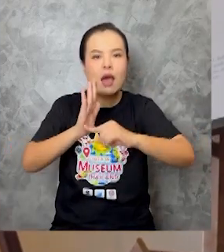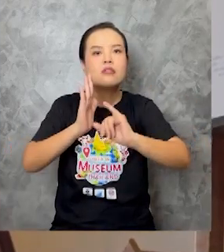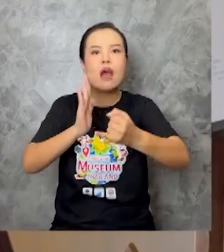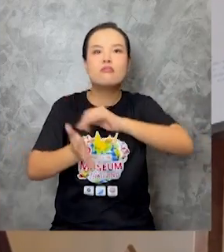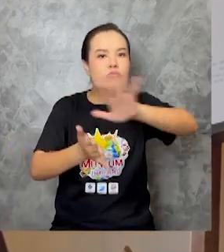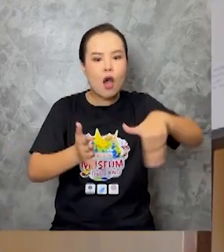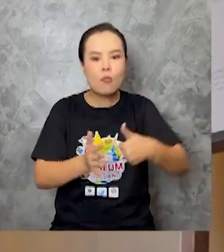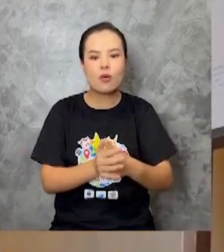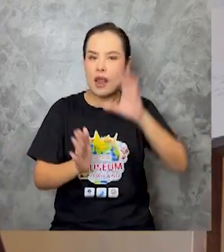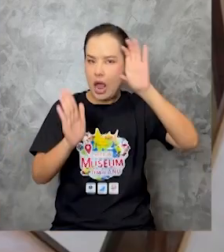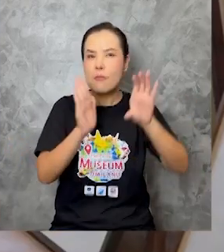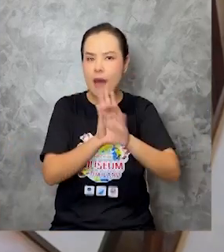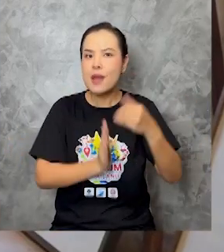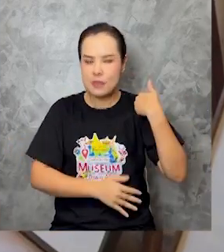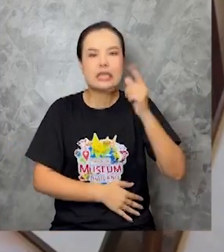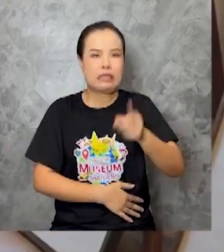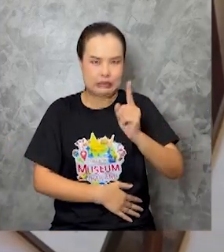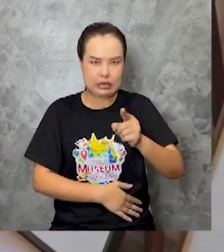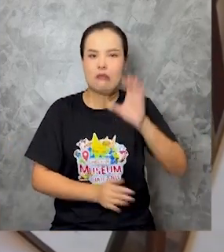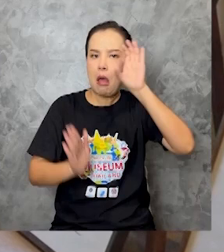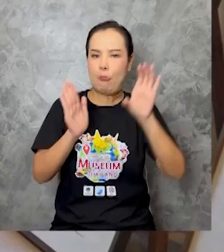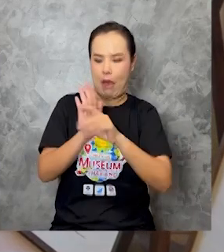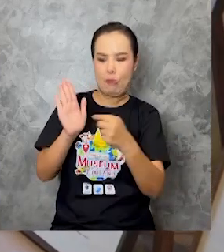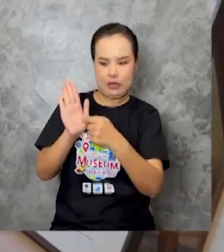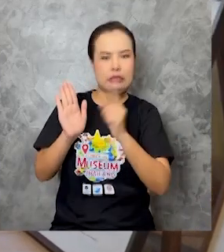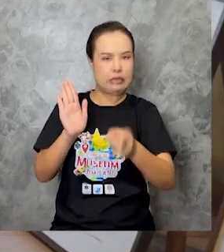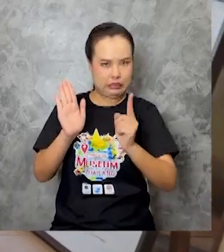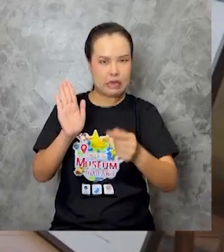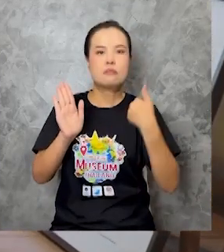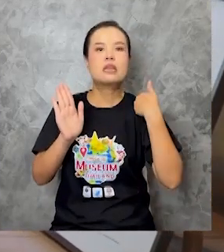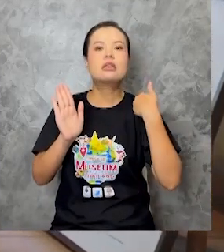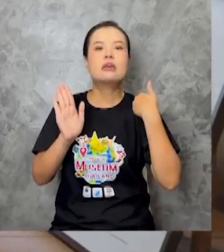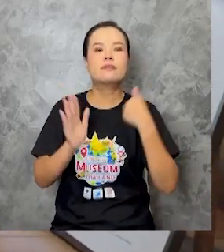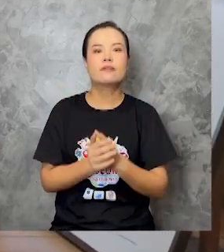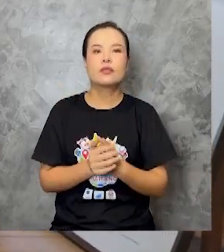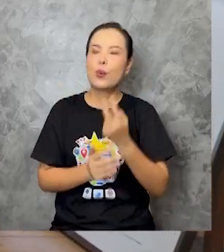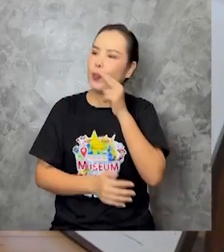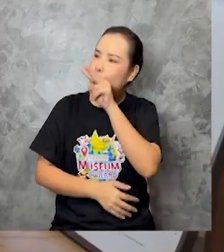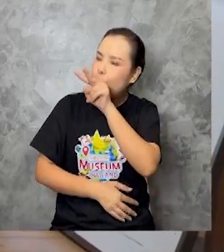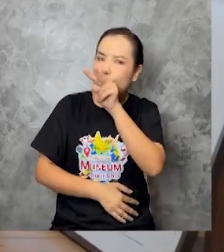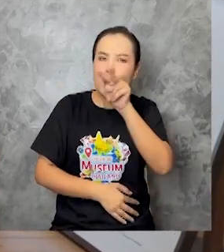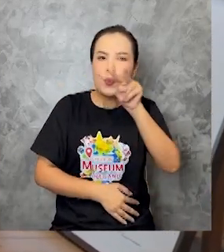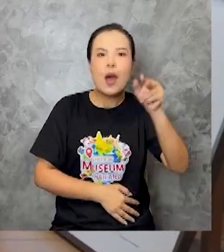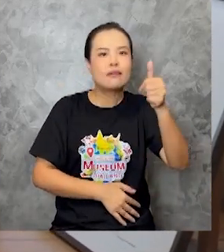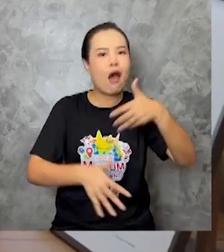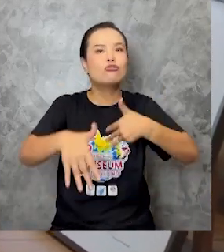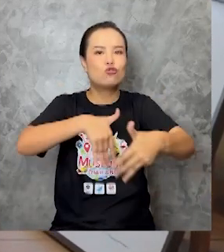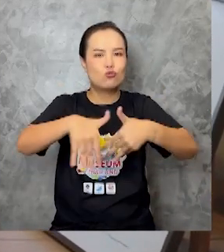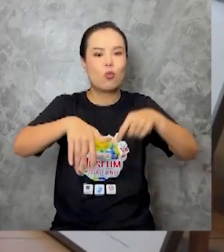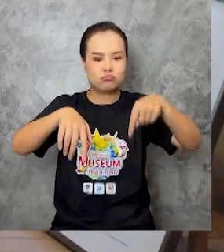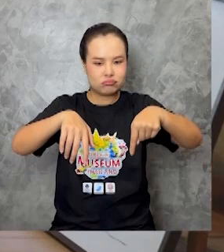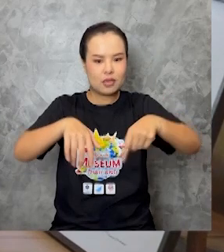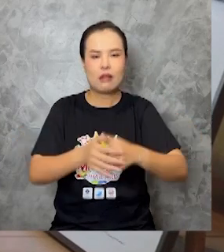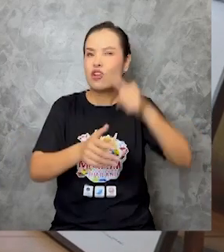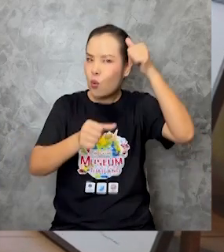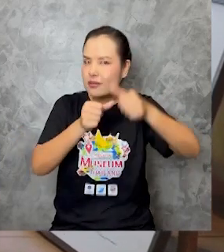านในรูปนี้มีอยู่จริงค่ะ มีค่ะมีอยู่จริงทุกหลังเลยค่ะสามารถเดินชมได้ในชุมชนริมน้ำจันทบุรีแต่หนูต้อง